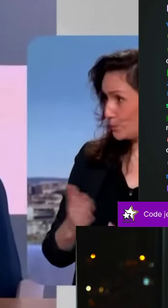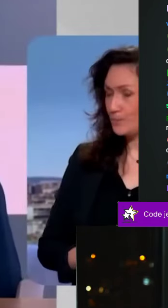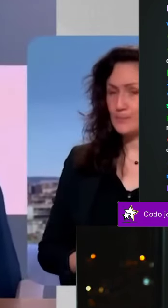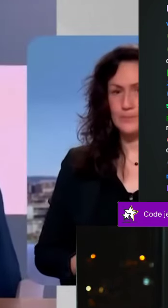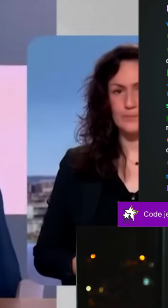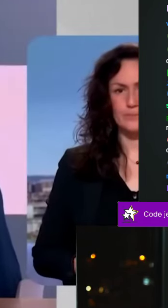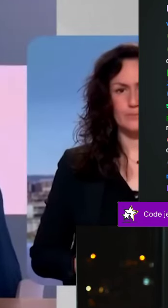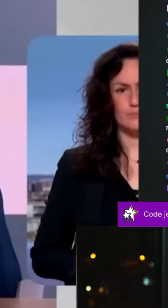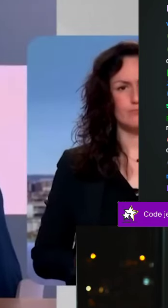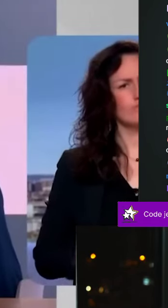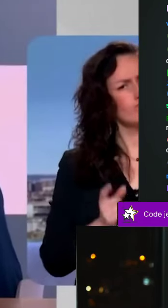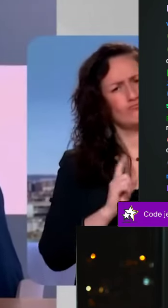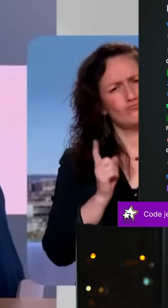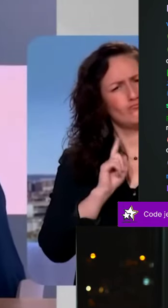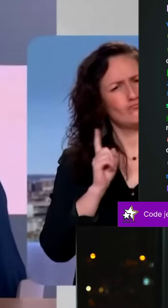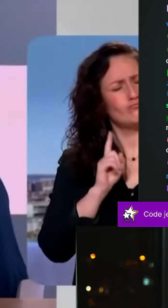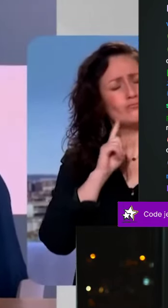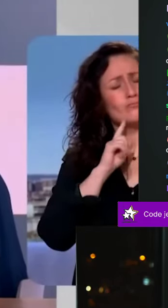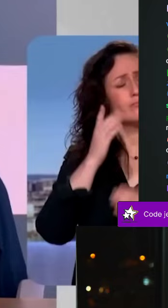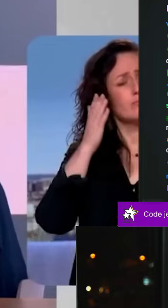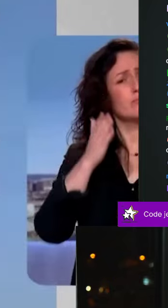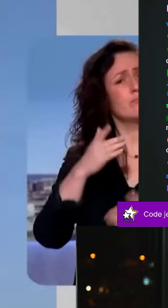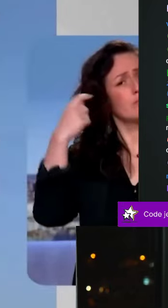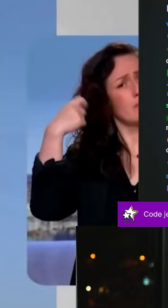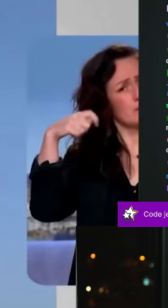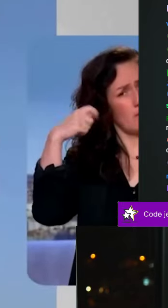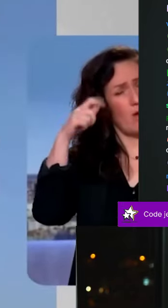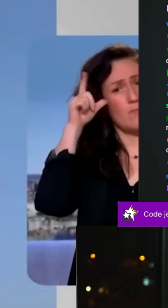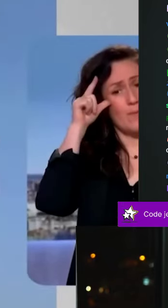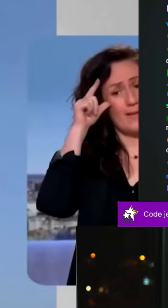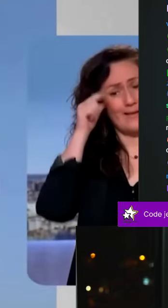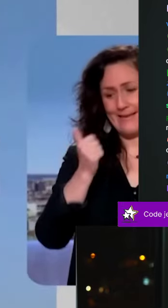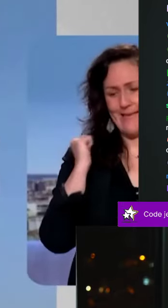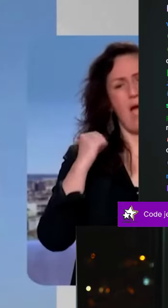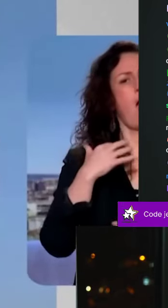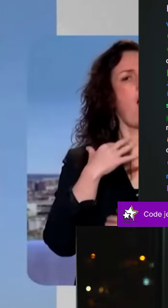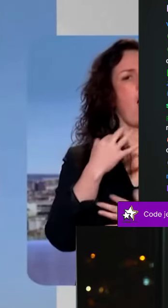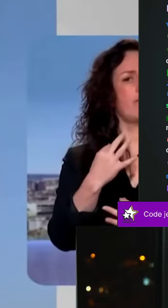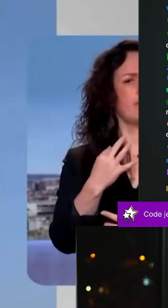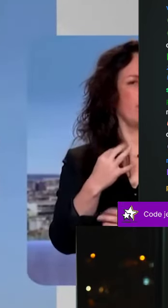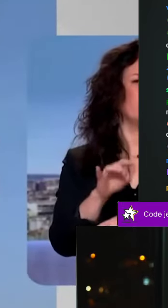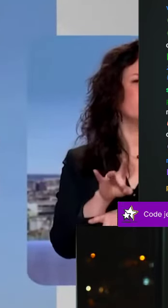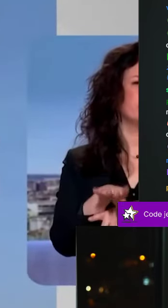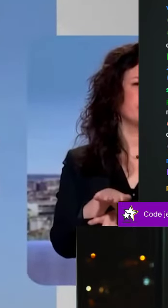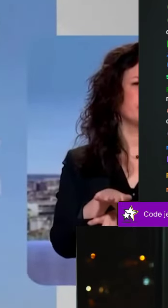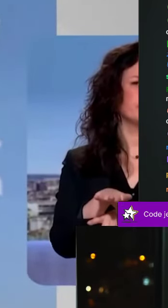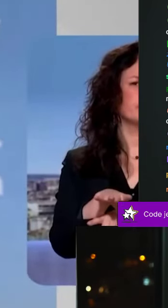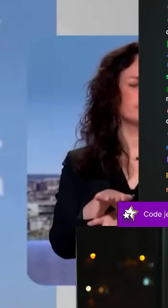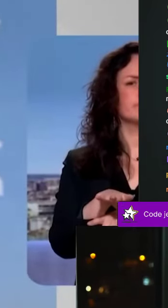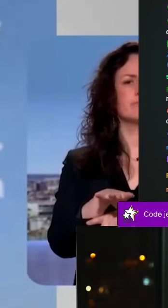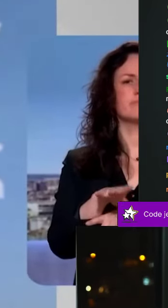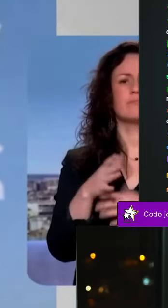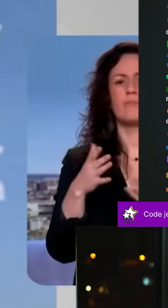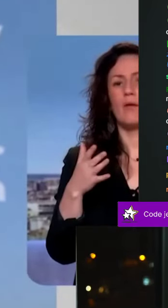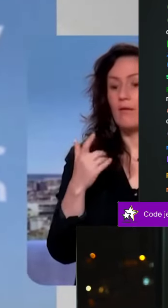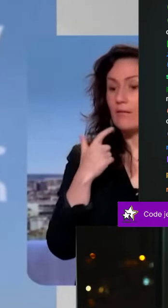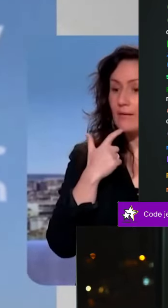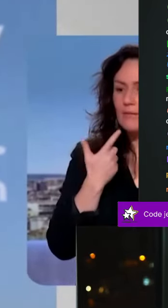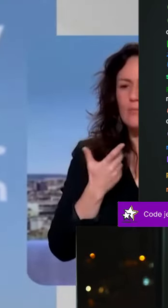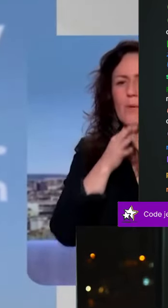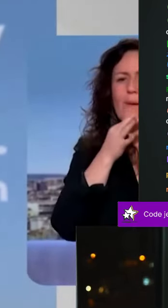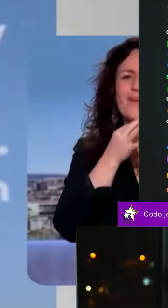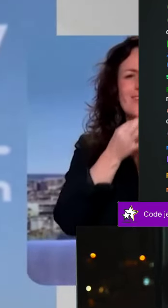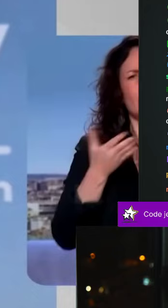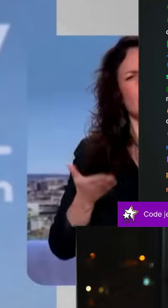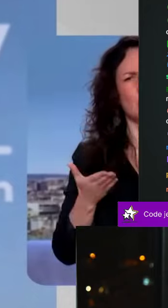invité non puisque le président de la République nous avait invité hier à l'Élysée que nous avions décliné cette invitation donc j'aurais pas la mauvaise foi